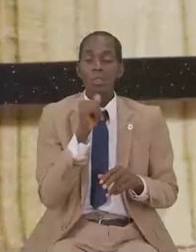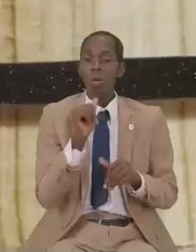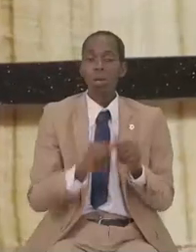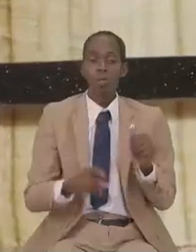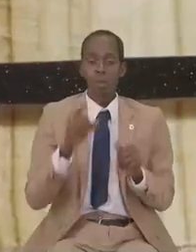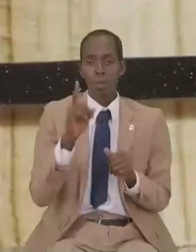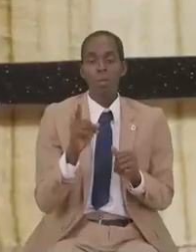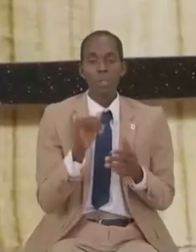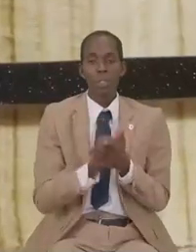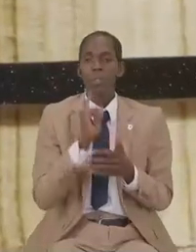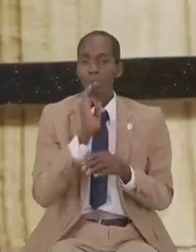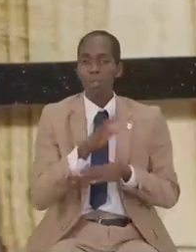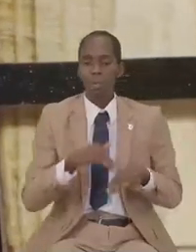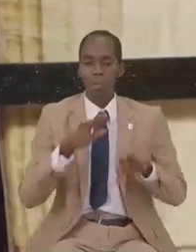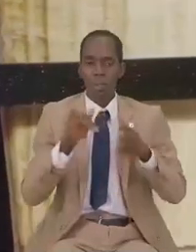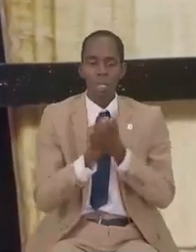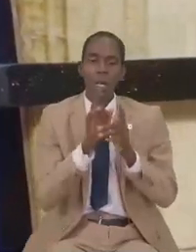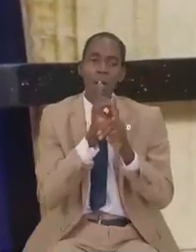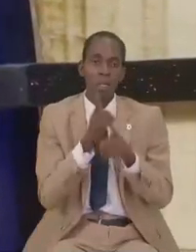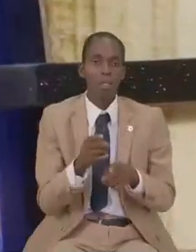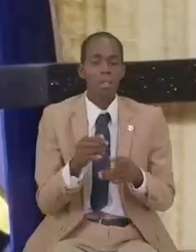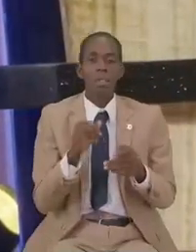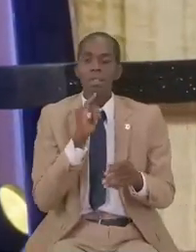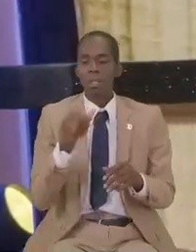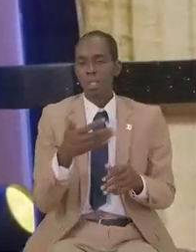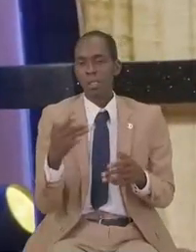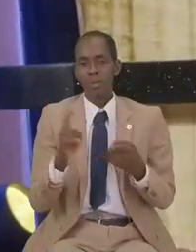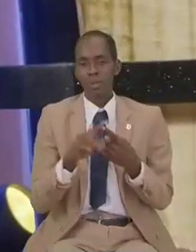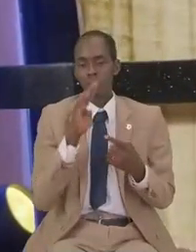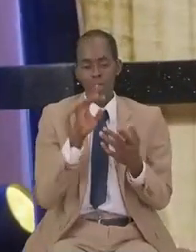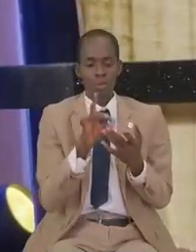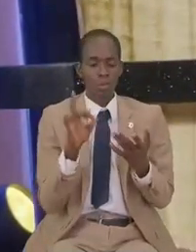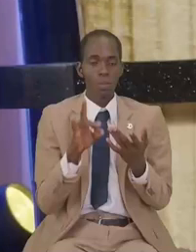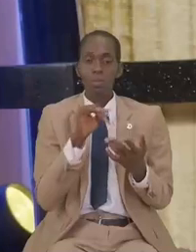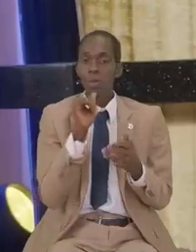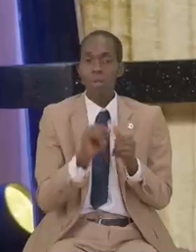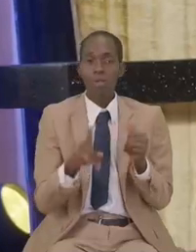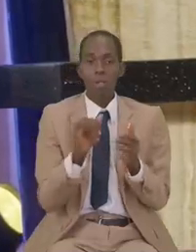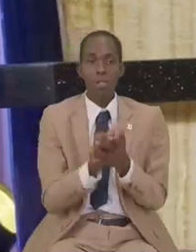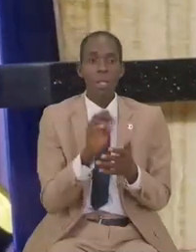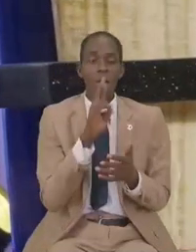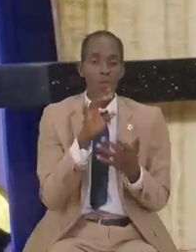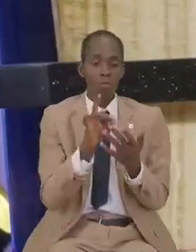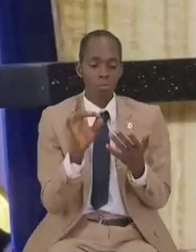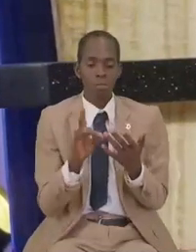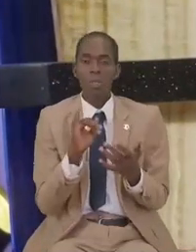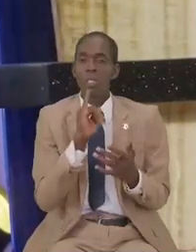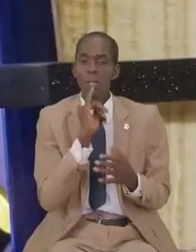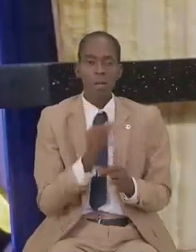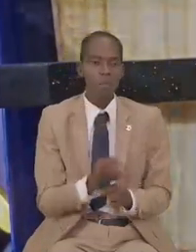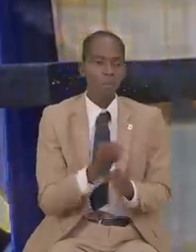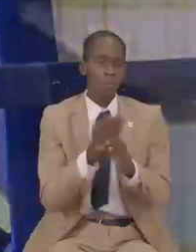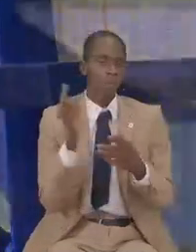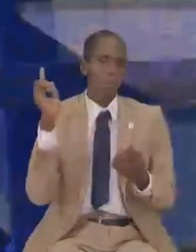c'est une chose d'être appelé. Ce n'est pas tous ceux qui sont appelés qui ont répondu. Ce n'est pas tous ceux qui sont choisis qui sont fidèles jusqu'au